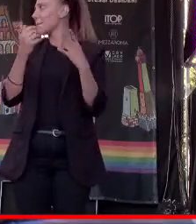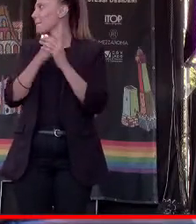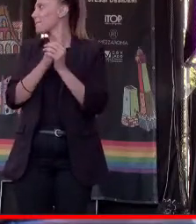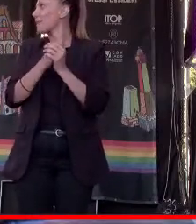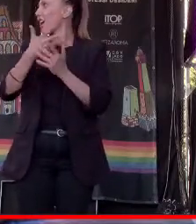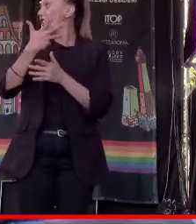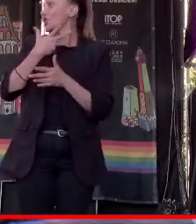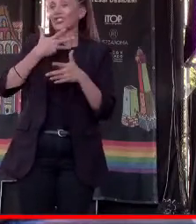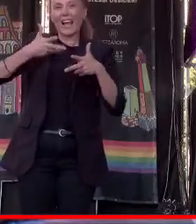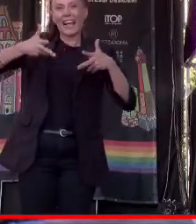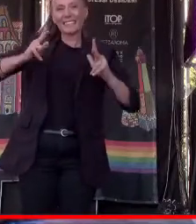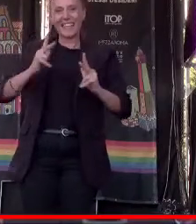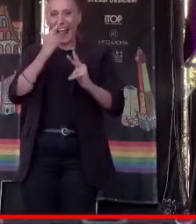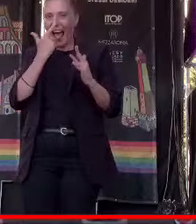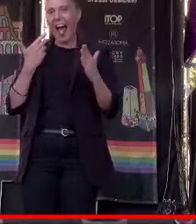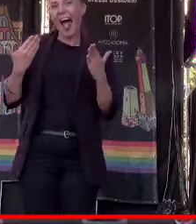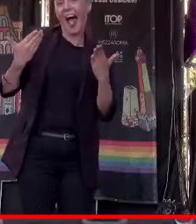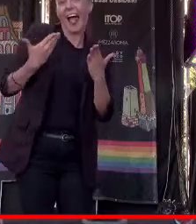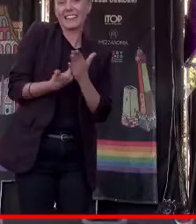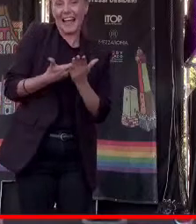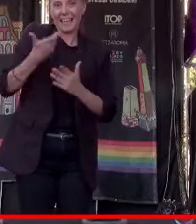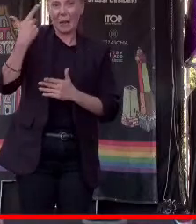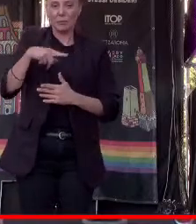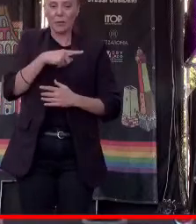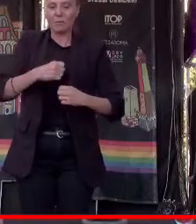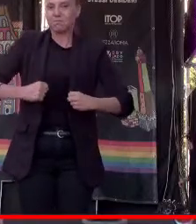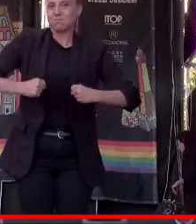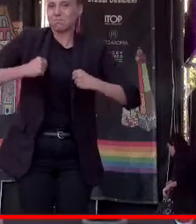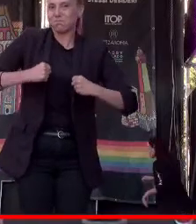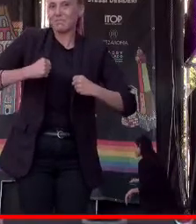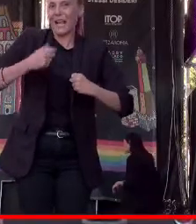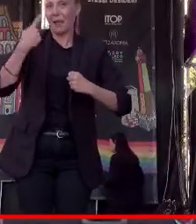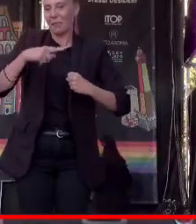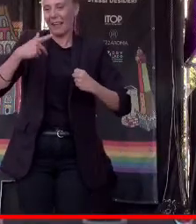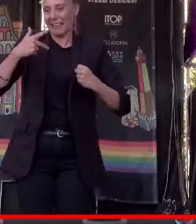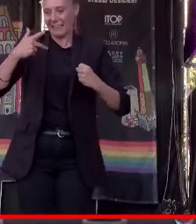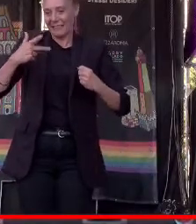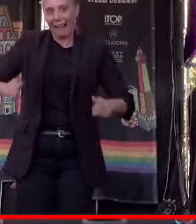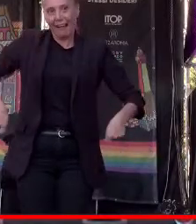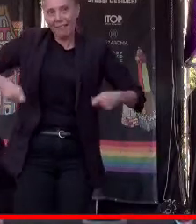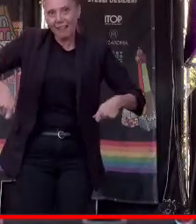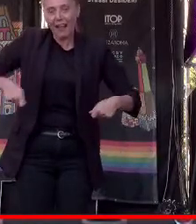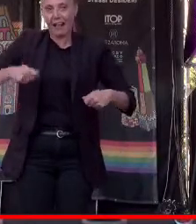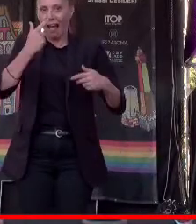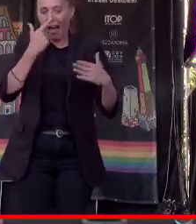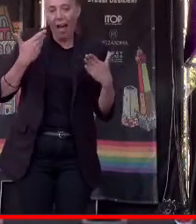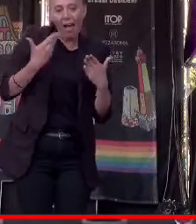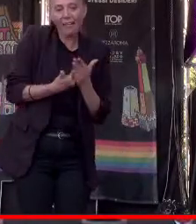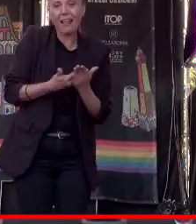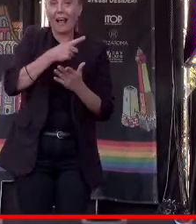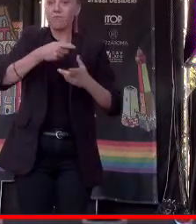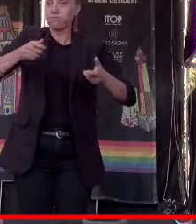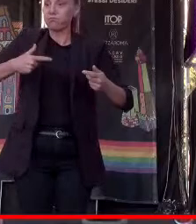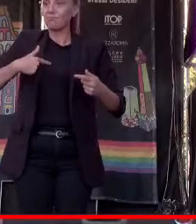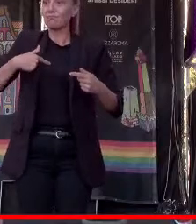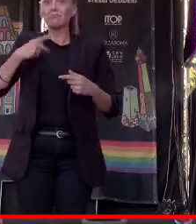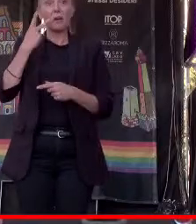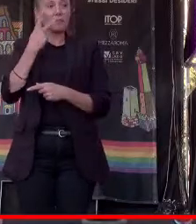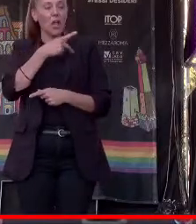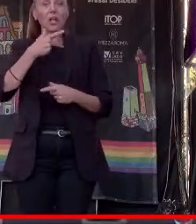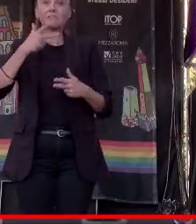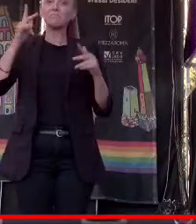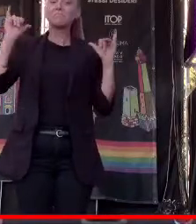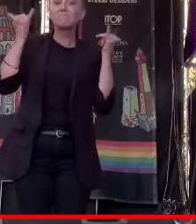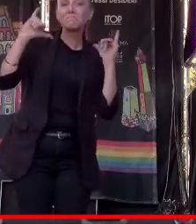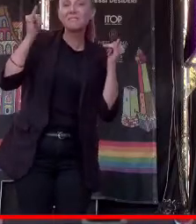una sedia adatta alla tua stazza per portarti in una passeggiata inclusiva. L'hai fatta con gioia, ti ho visto, ti sei divertito,